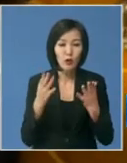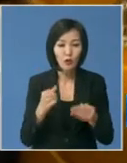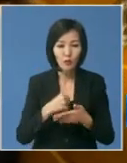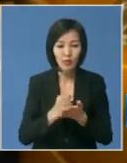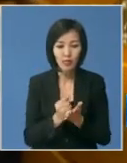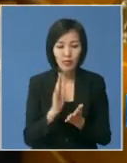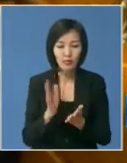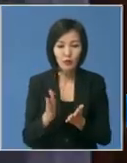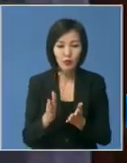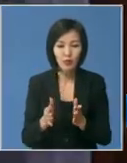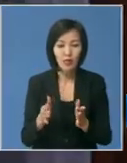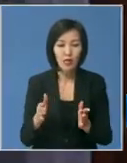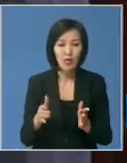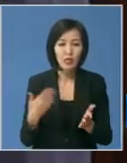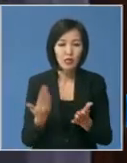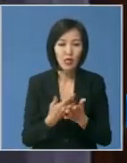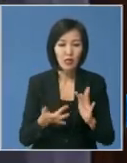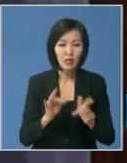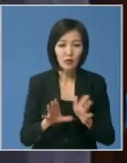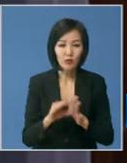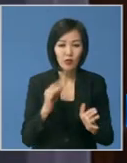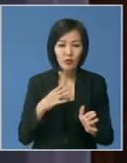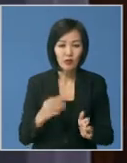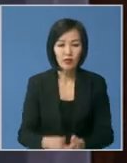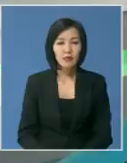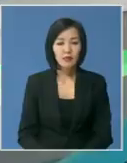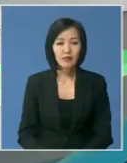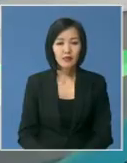ғаламтор ақпараттарымен дайындаған Мадина Берікқызы, Жетісу телеарнасы.